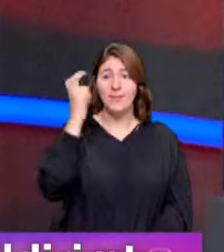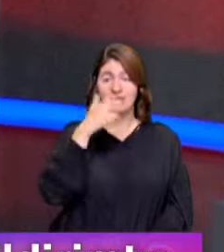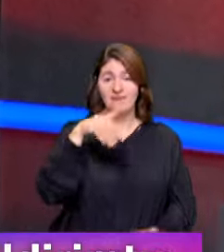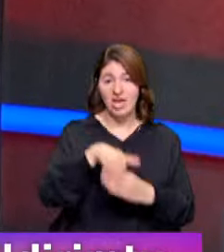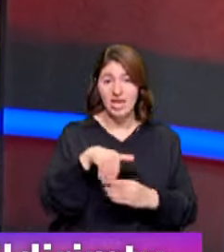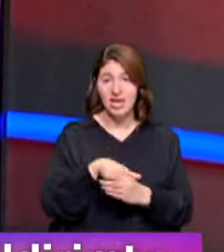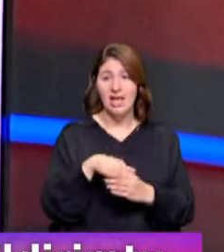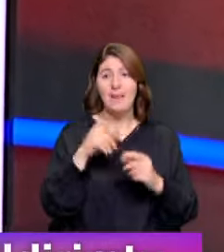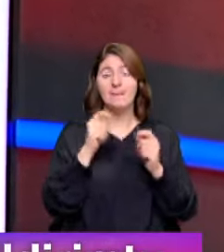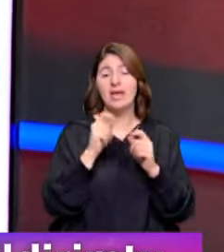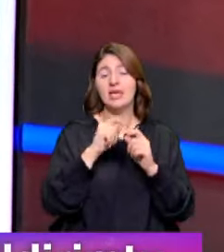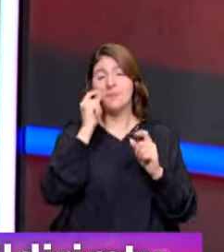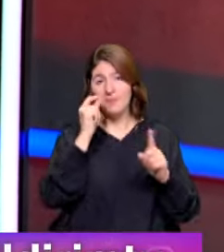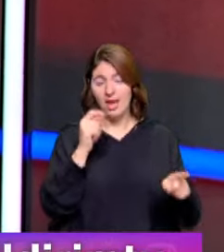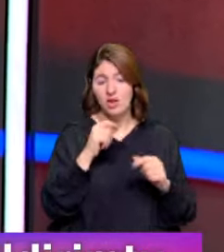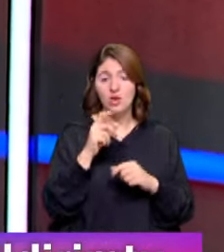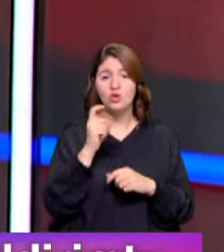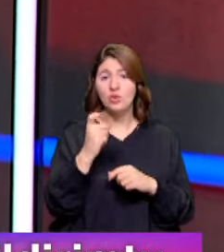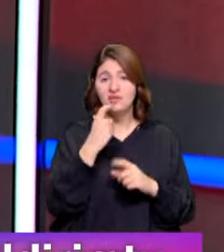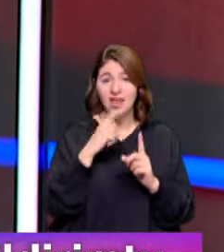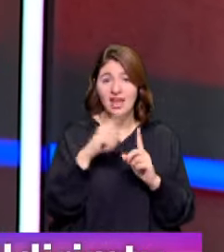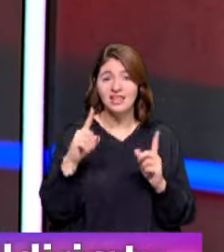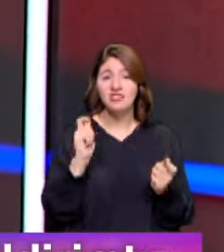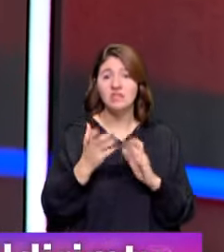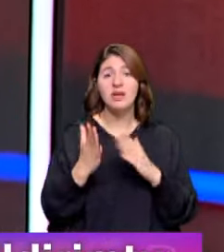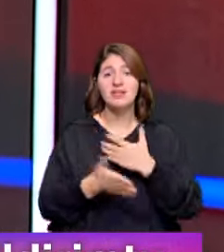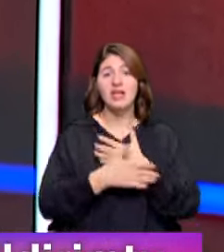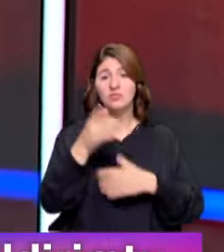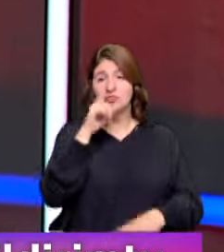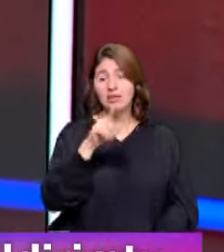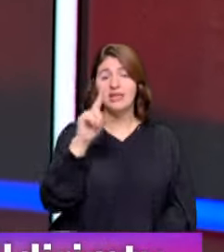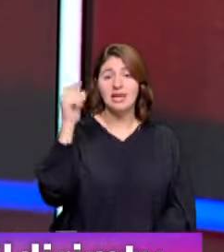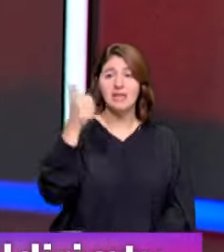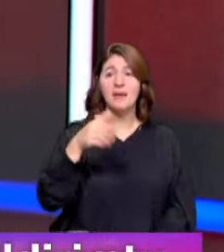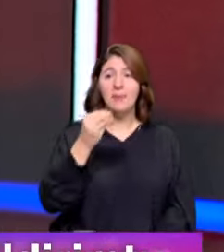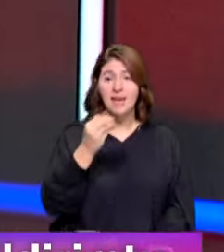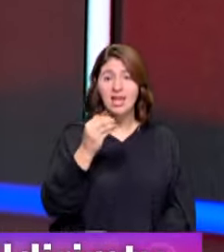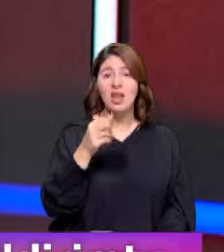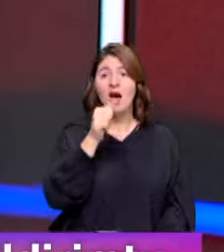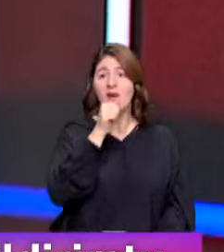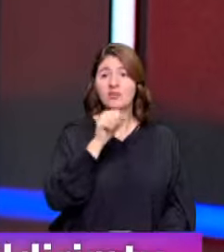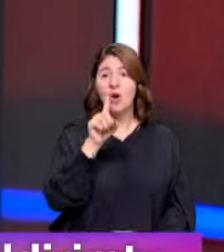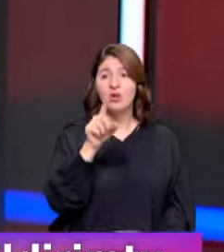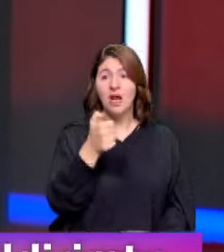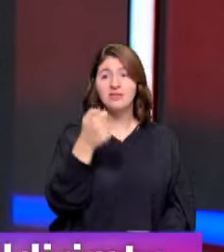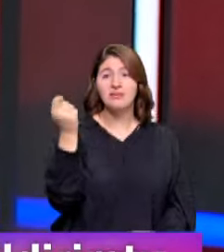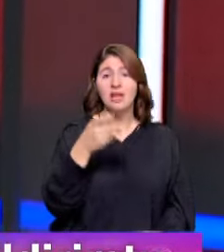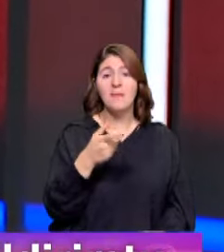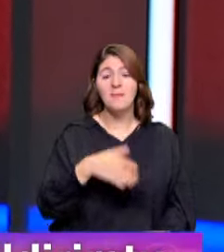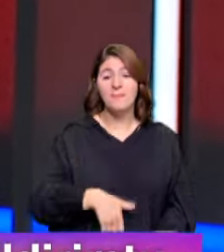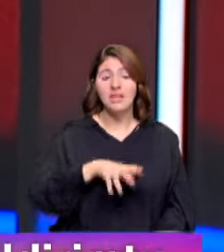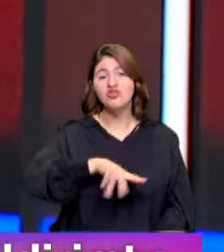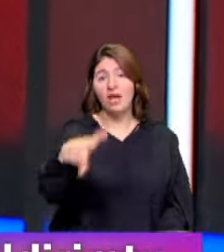Milletvekili Bekir Başevirgen 9 yıldır değişmeyen yardım sebebiyle iktidar bebeklerin 616 bezini çaldı